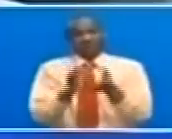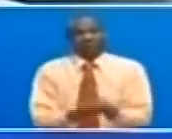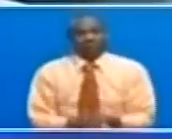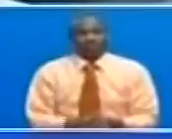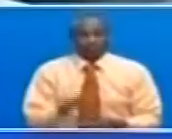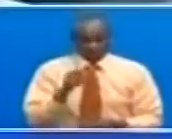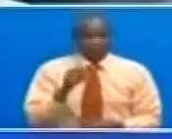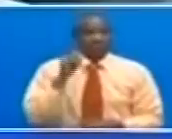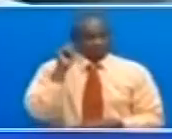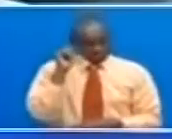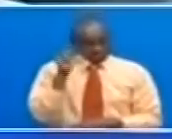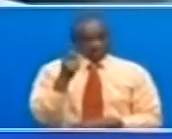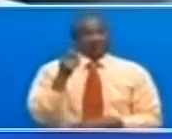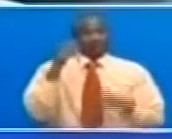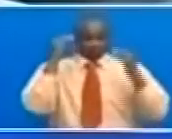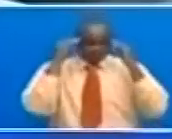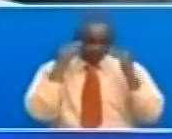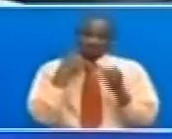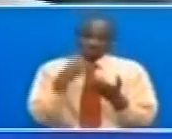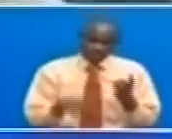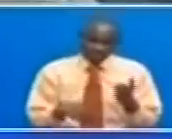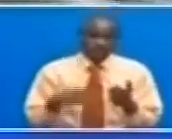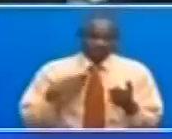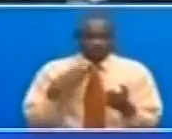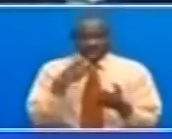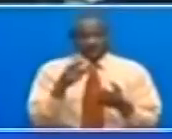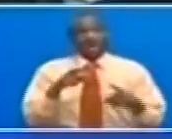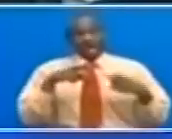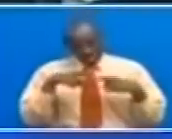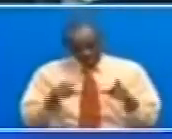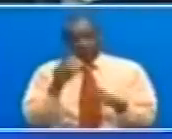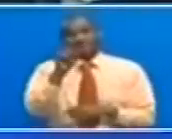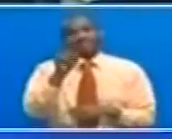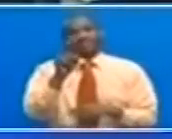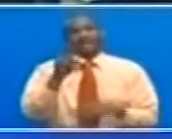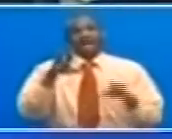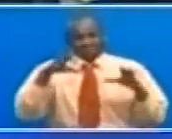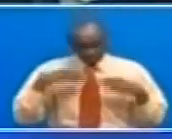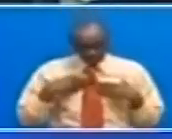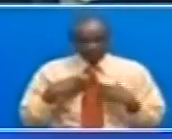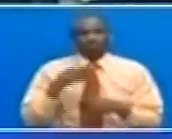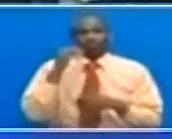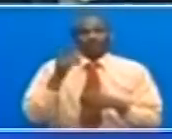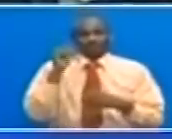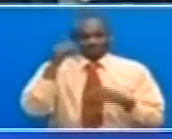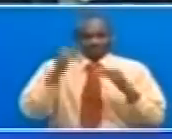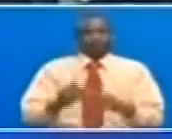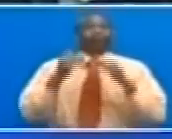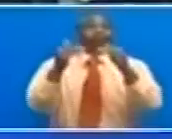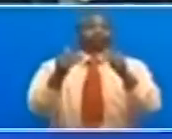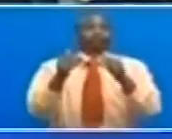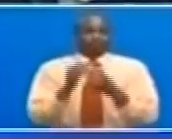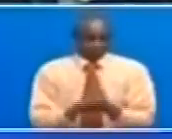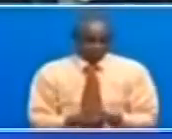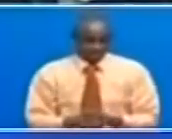by the president of the court, we reluctantly allow the application for adjournment,